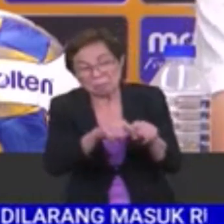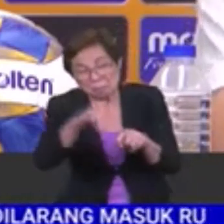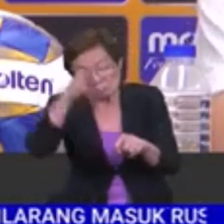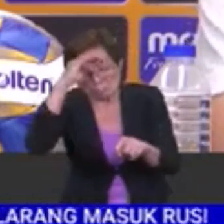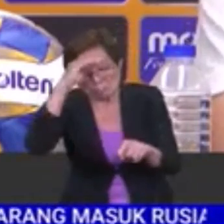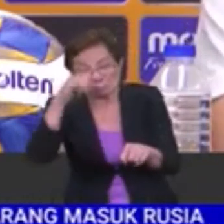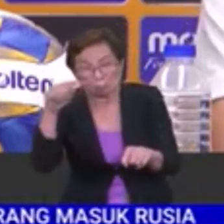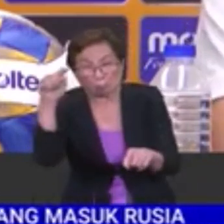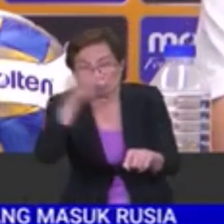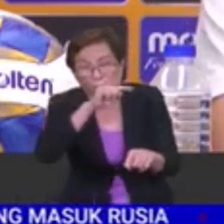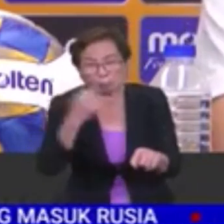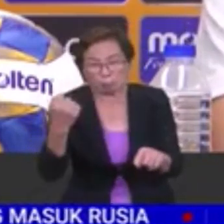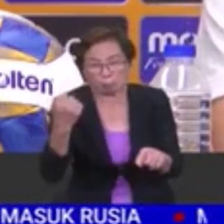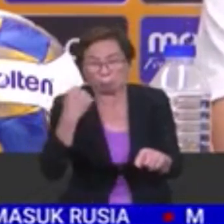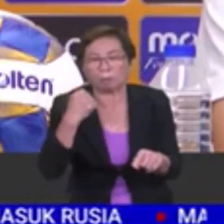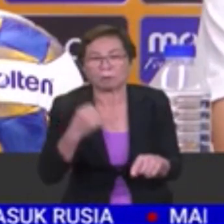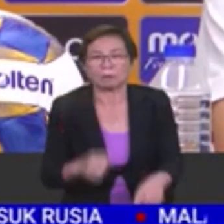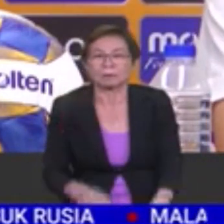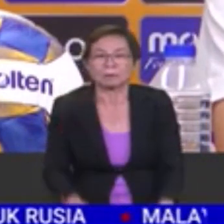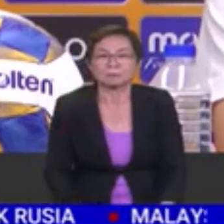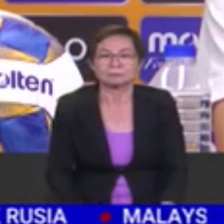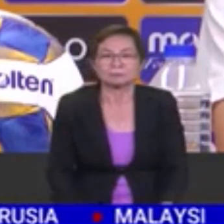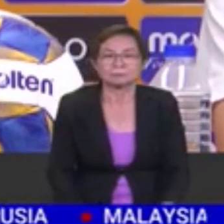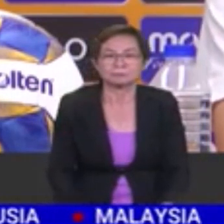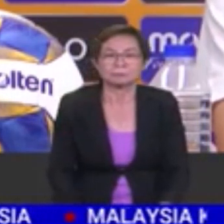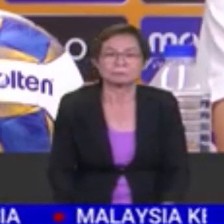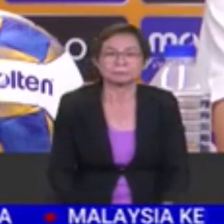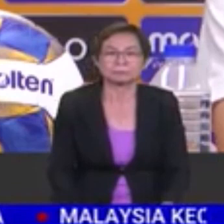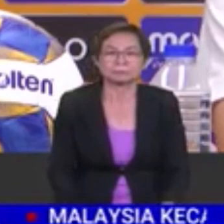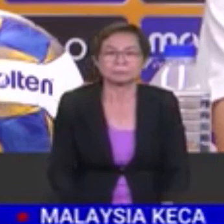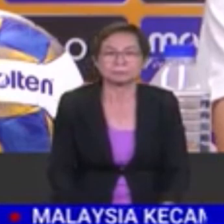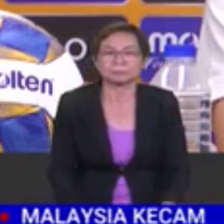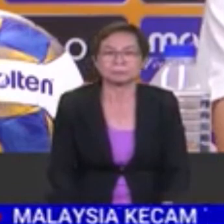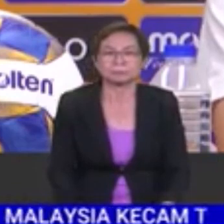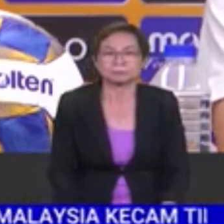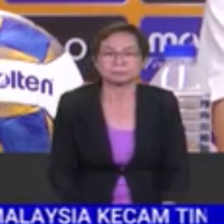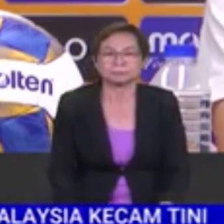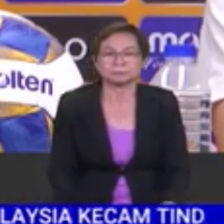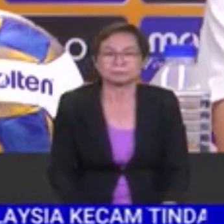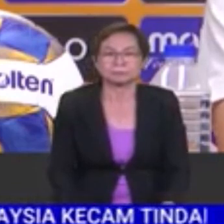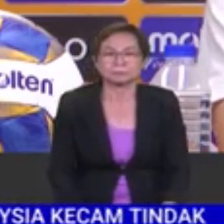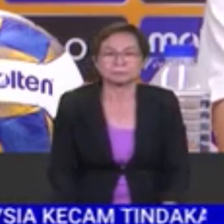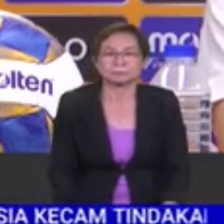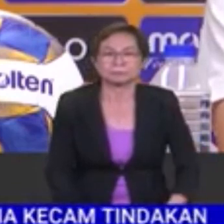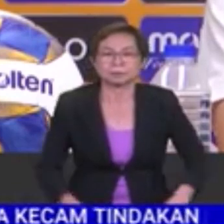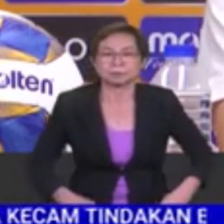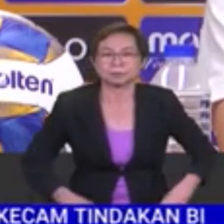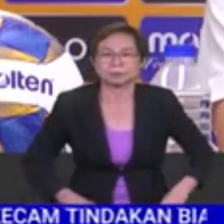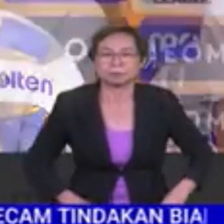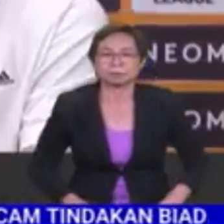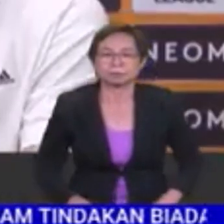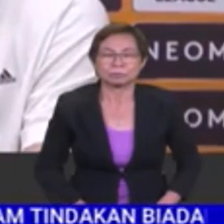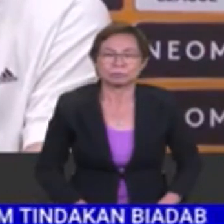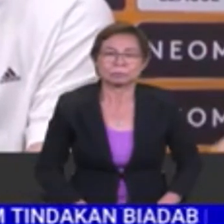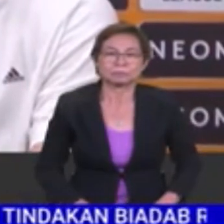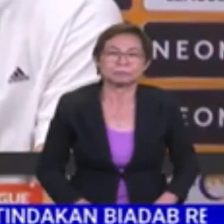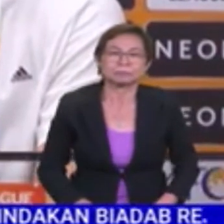더 높은 집중력으로 상대의 스트라이커들을 마크를 해야 되고 또 상대